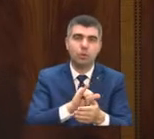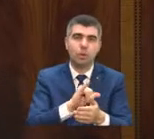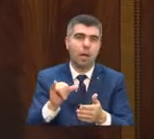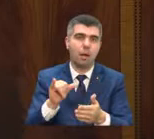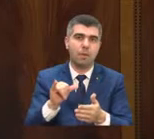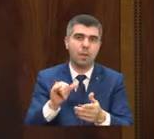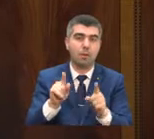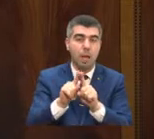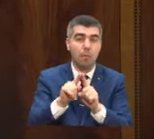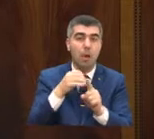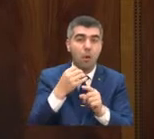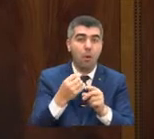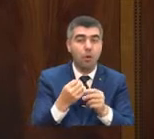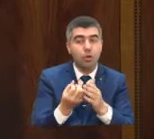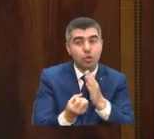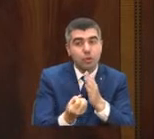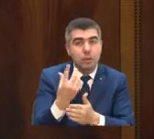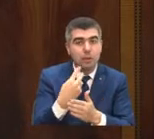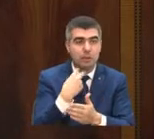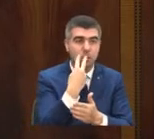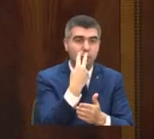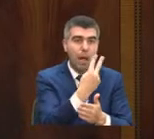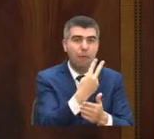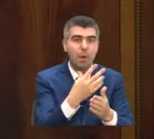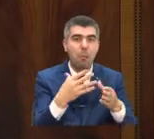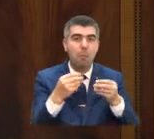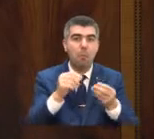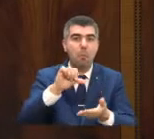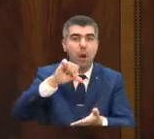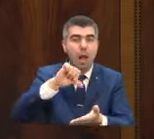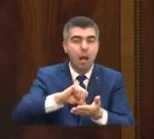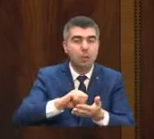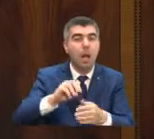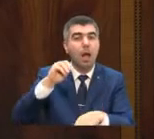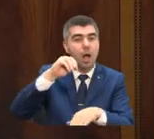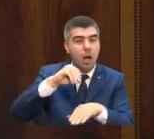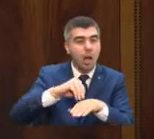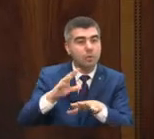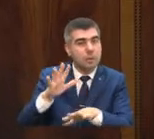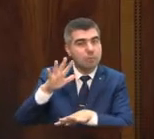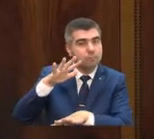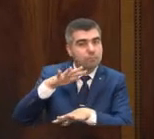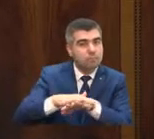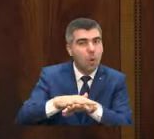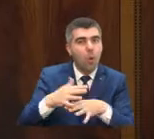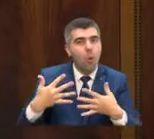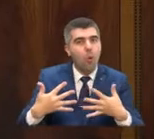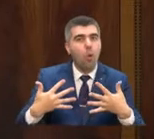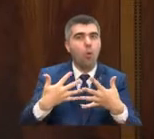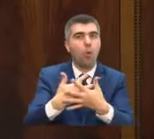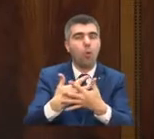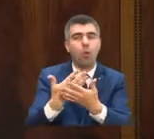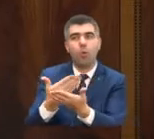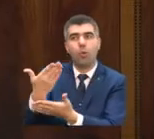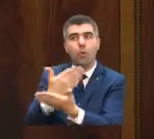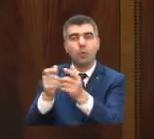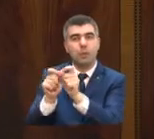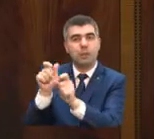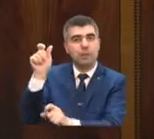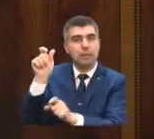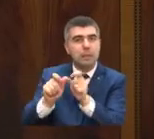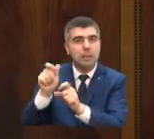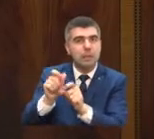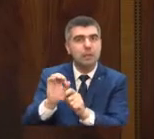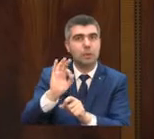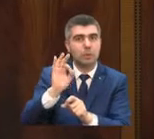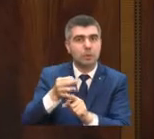الاعتداء الإرهابي الأخير تشكل فرصة لتجديد التلاحم حول مقوماتنا الوطنية ومناسبة